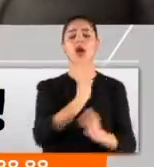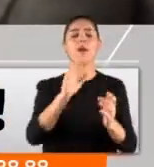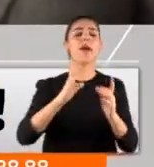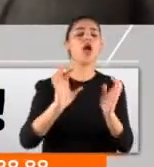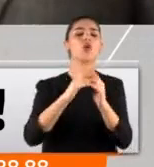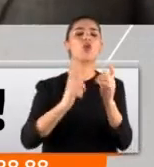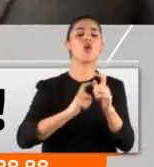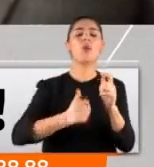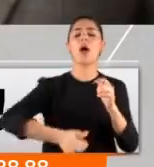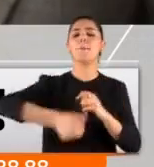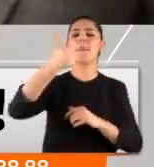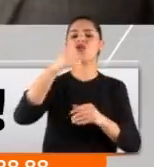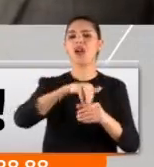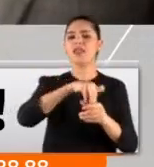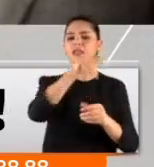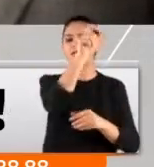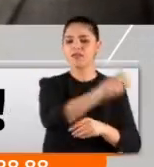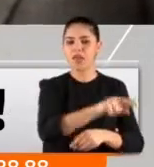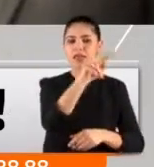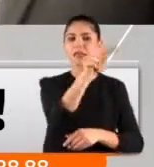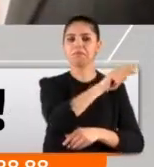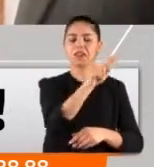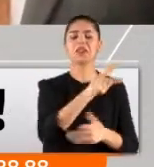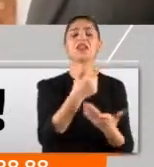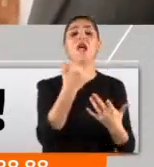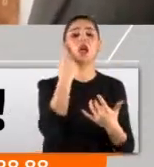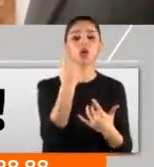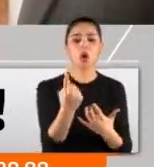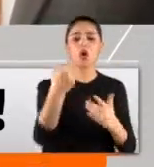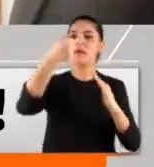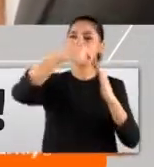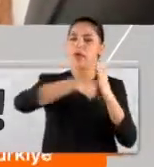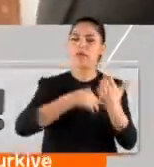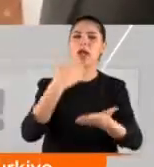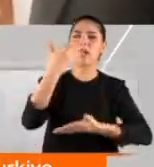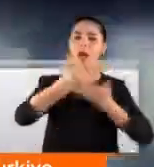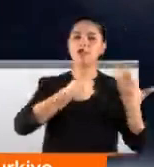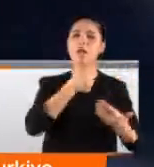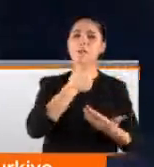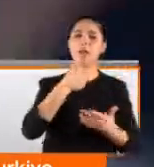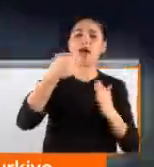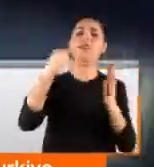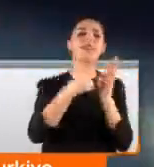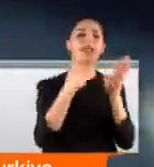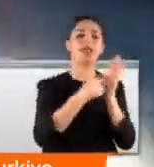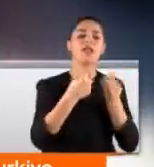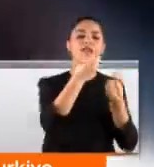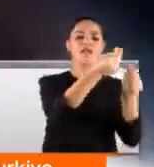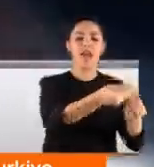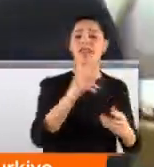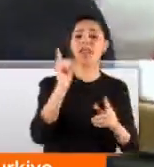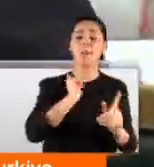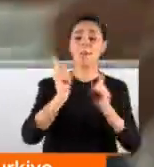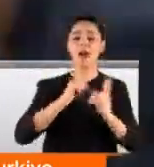vekili Sayın Özgür Özel'le genel başkanımız Sayın Veli Ağbaba aradı. Baba kendilerine bütün detayları anlattı, delillerini verdi. Acılı babaya davadan